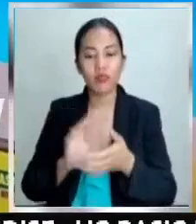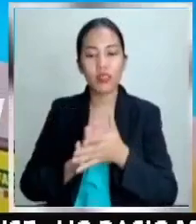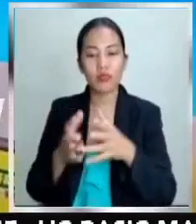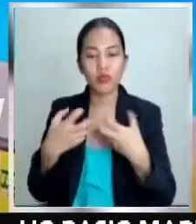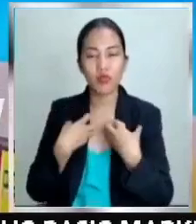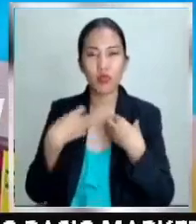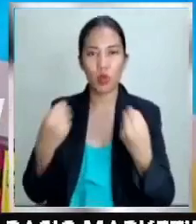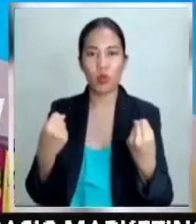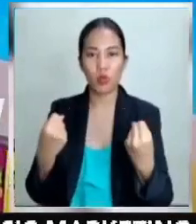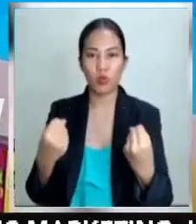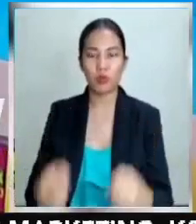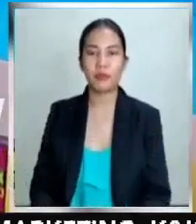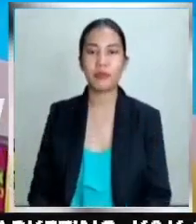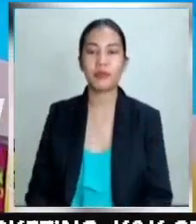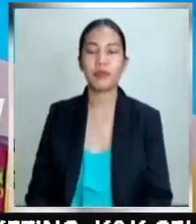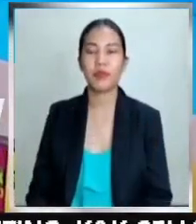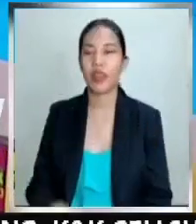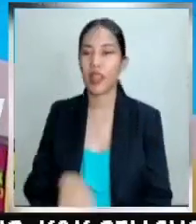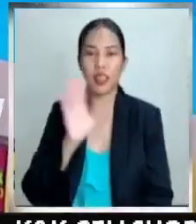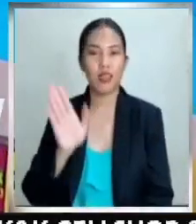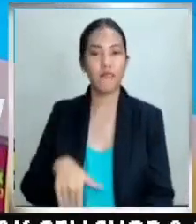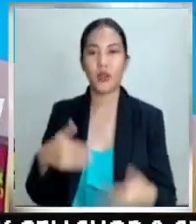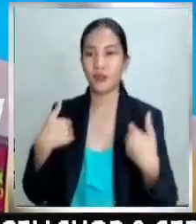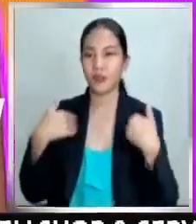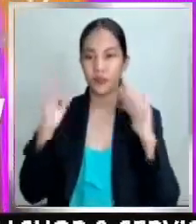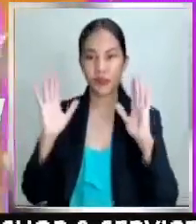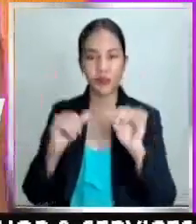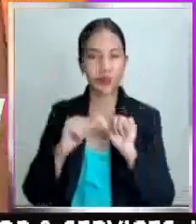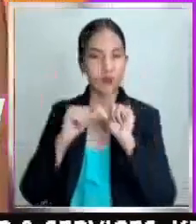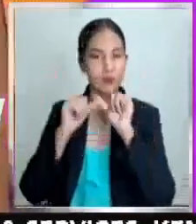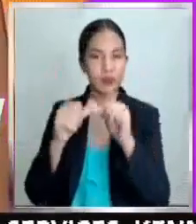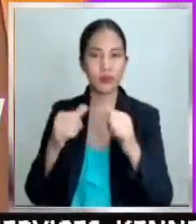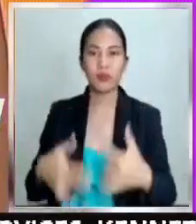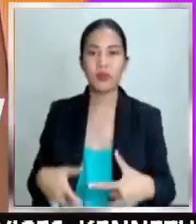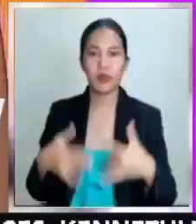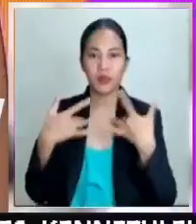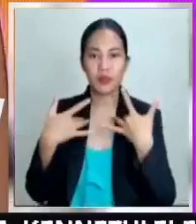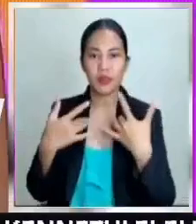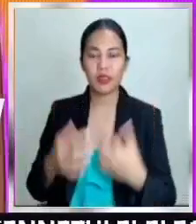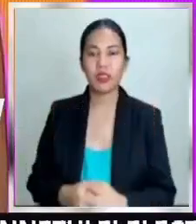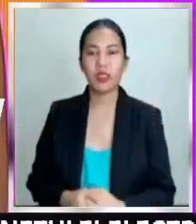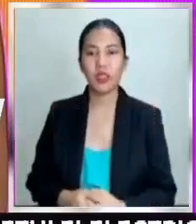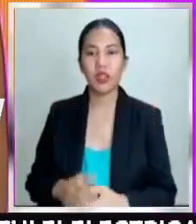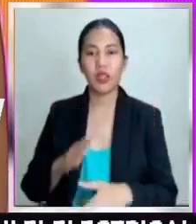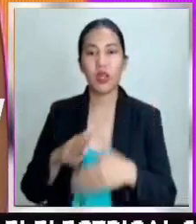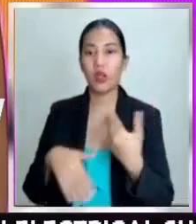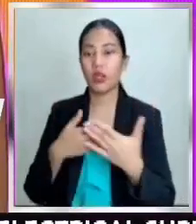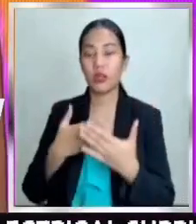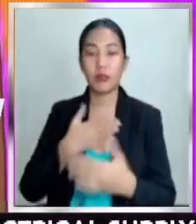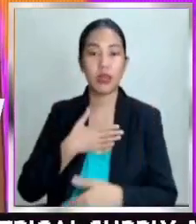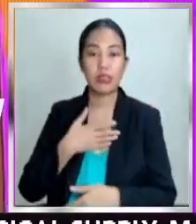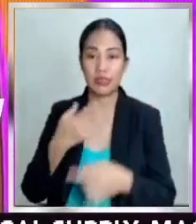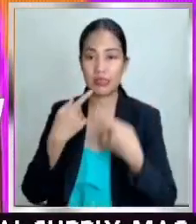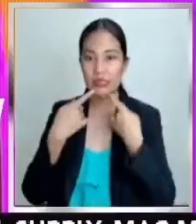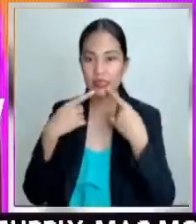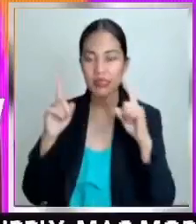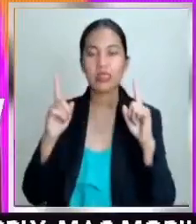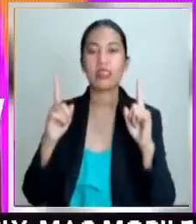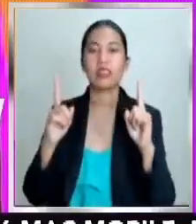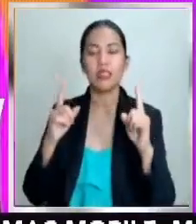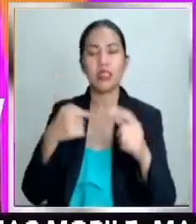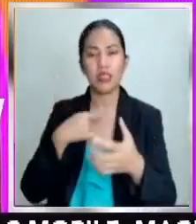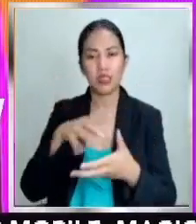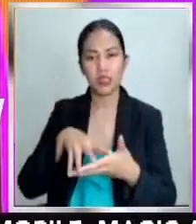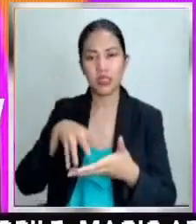daw susuko at tuloy lang ang laban para kay Herlyn. Yung achievements po na pwede pong kapulutan ng aral at yung